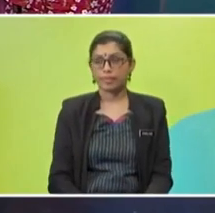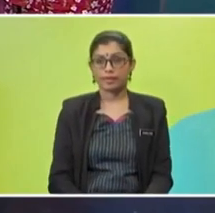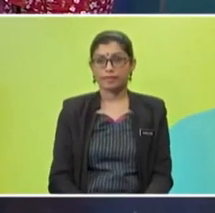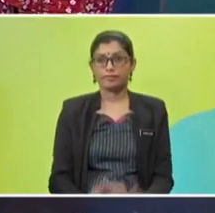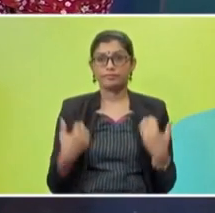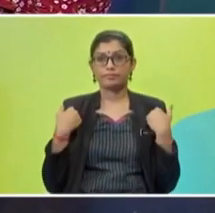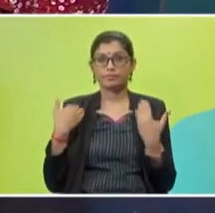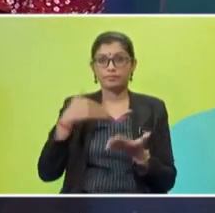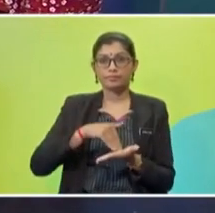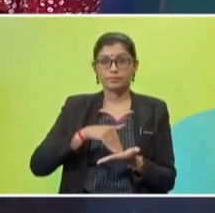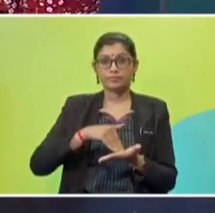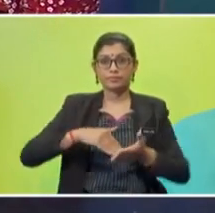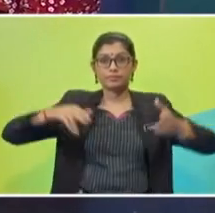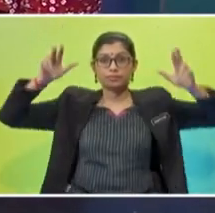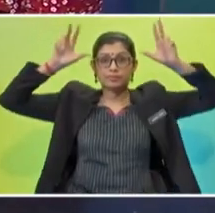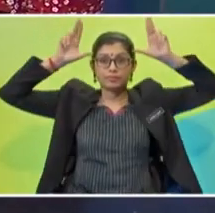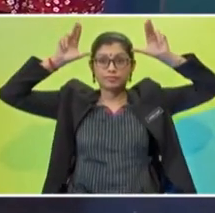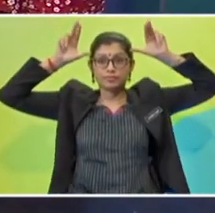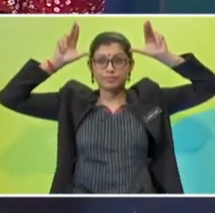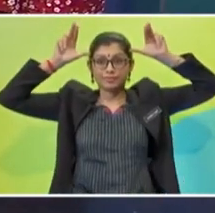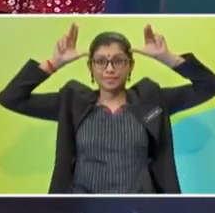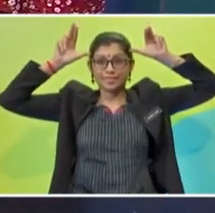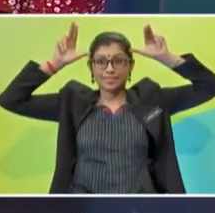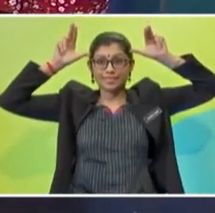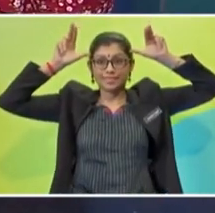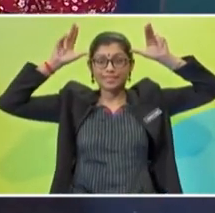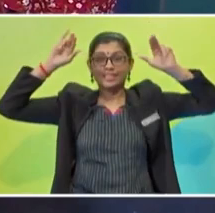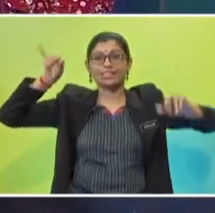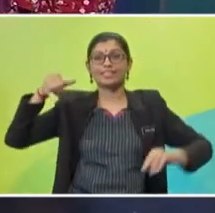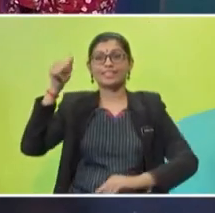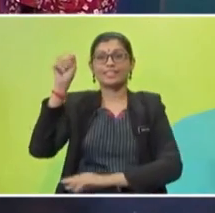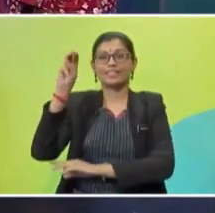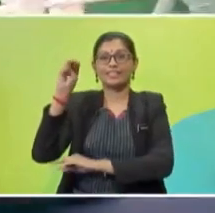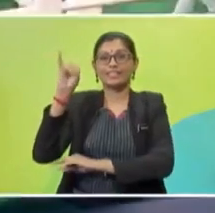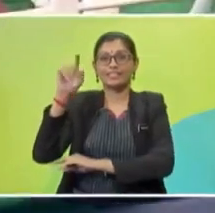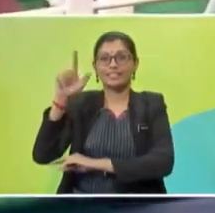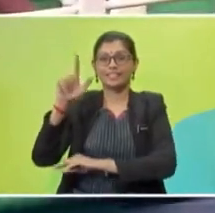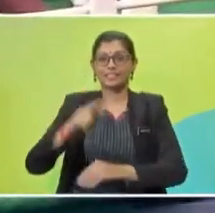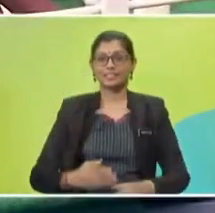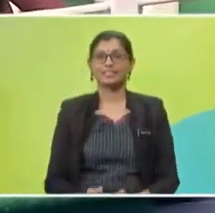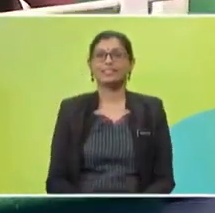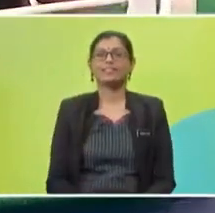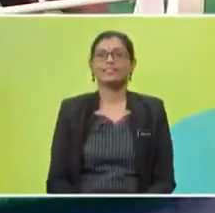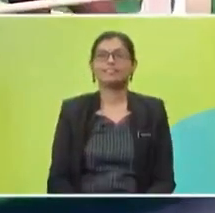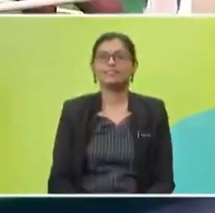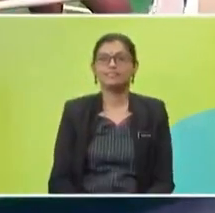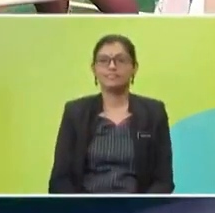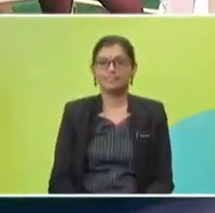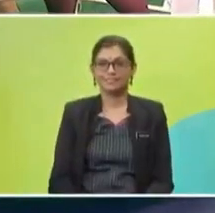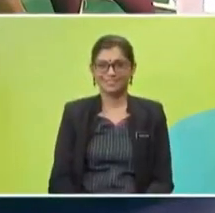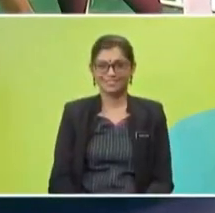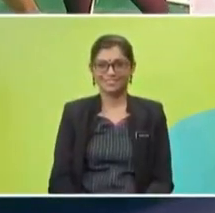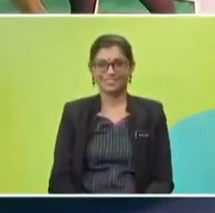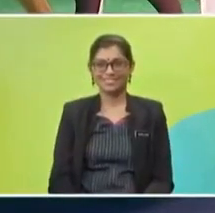lebih lagi Udin bodoh nama per anak muda zaman ya Ah Kennedy John johny-johny